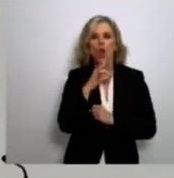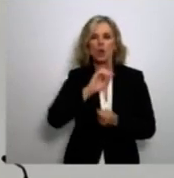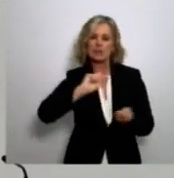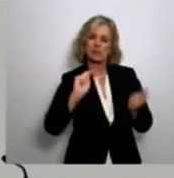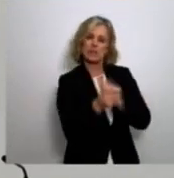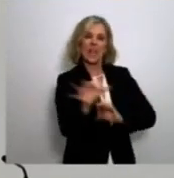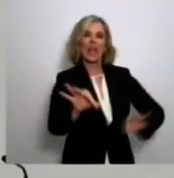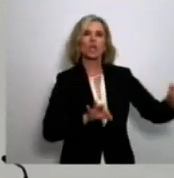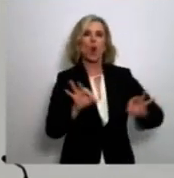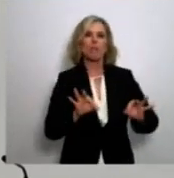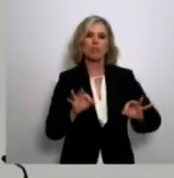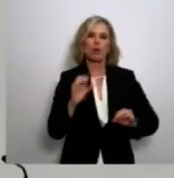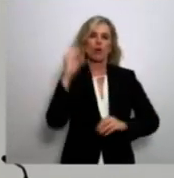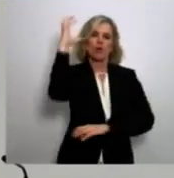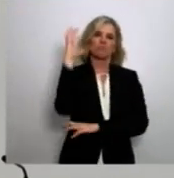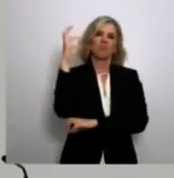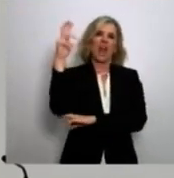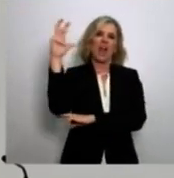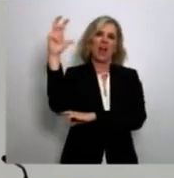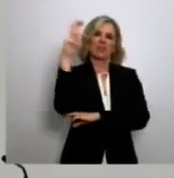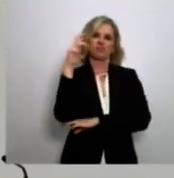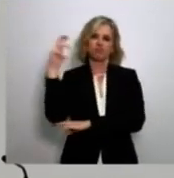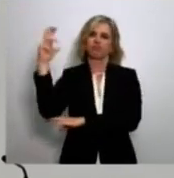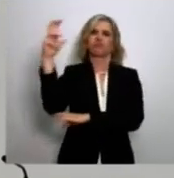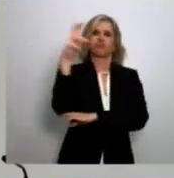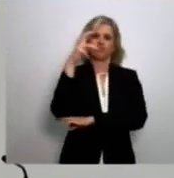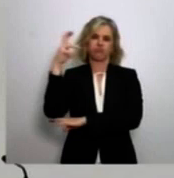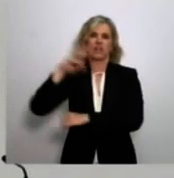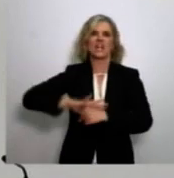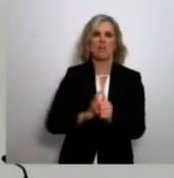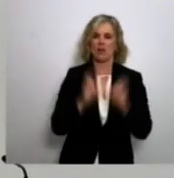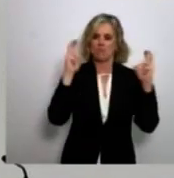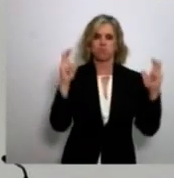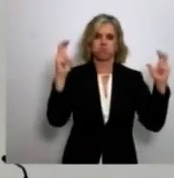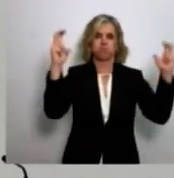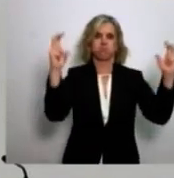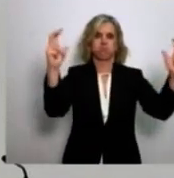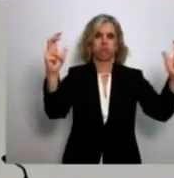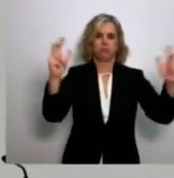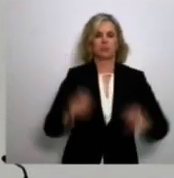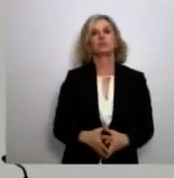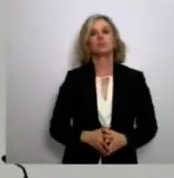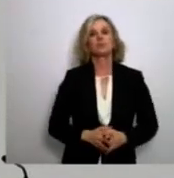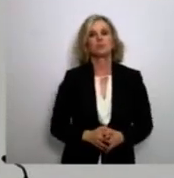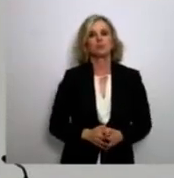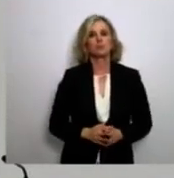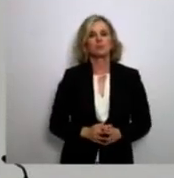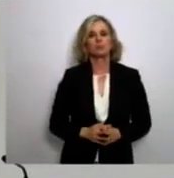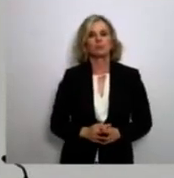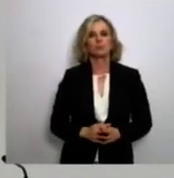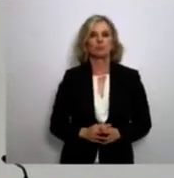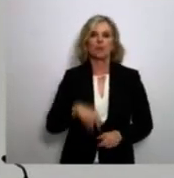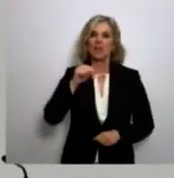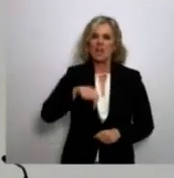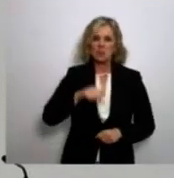και η οποία αυτή τη στιγμή φέρεται, άγεται και φέρεται από την προπαγάνδα του συστήματος που λέει στους απλούς ανθρώπους που